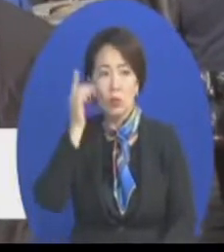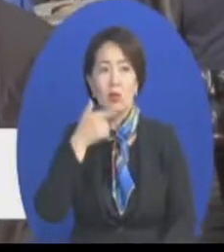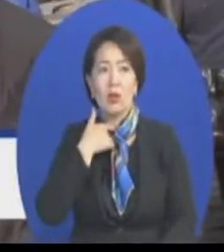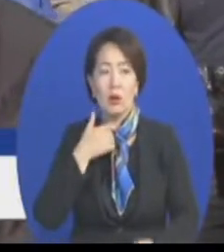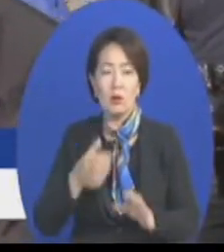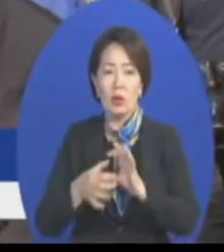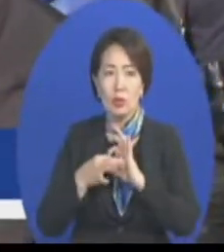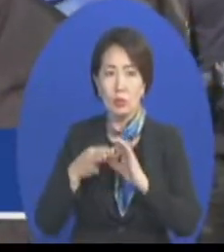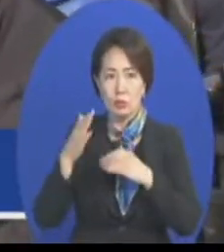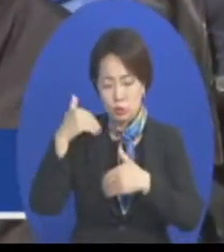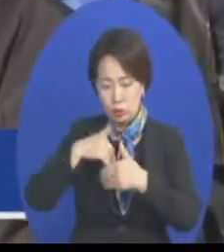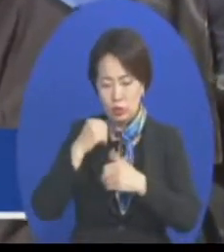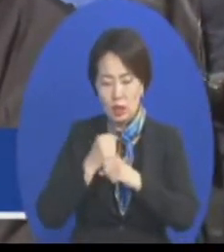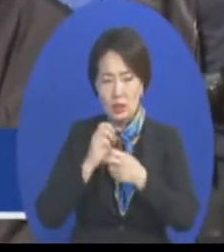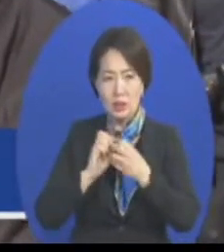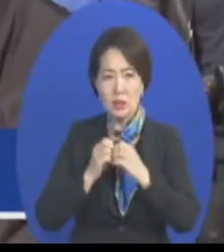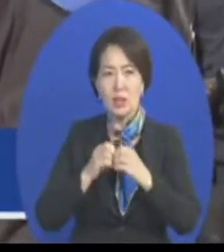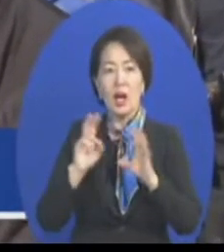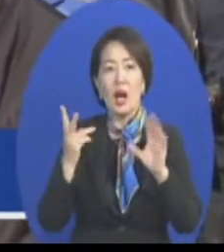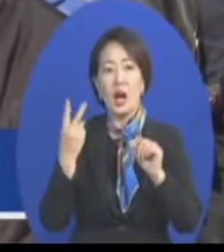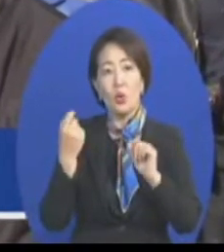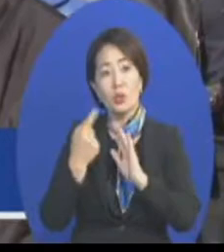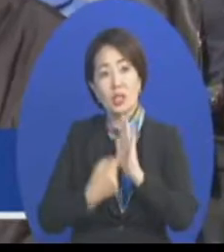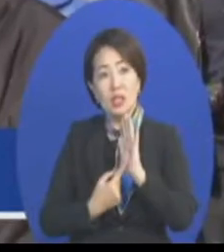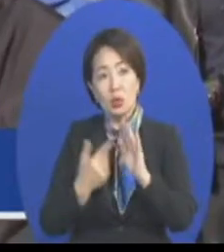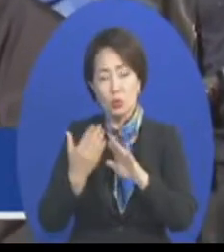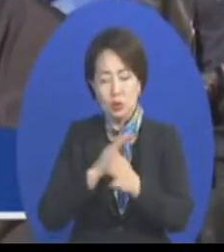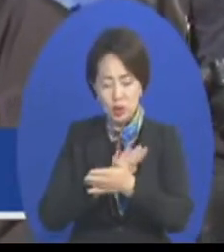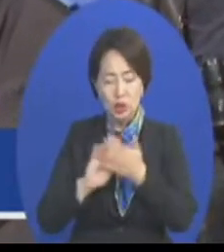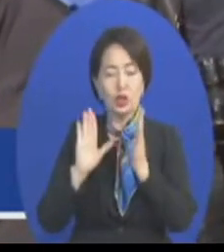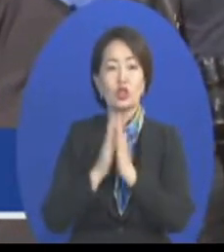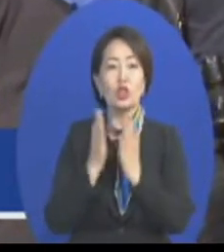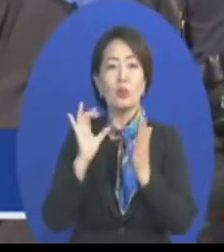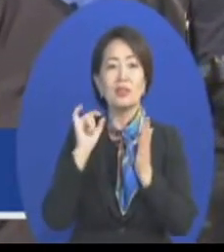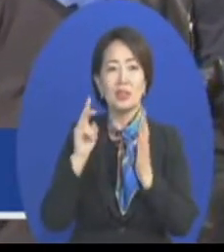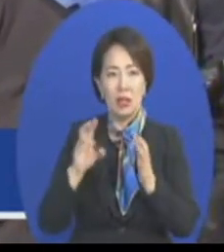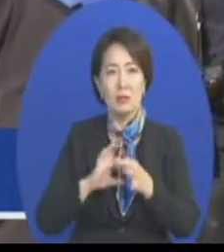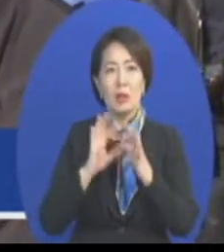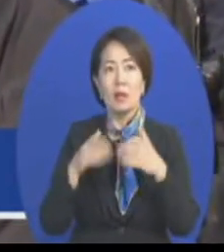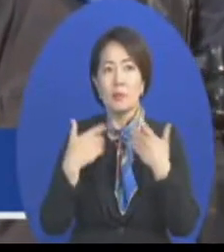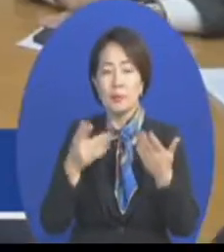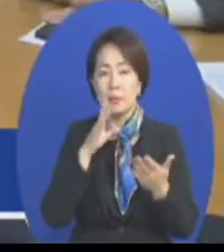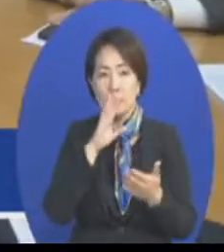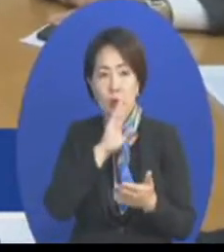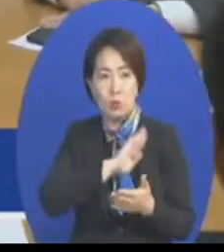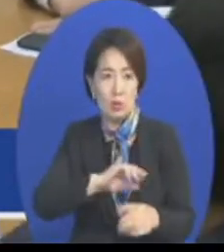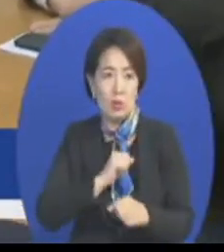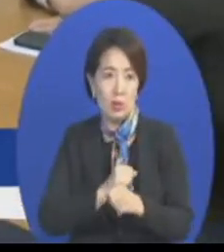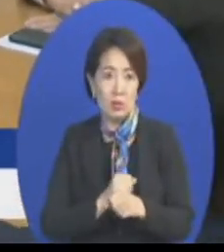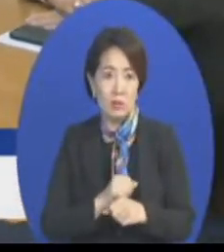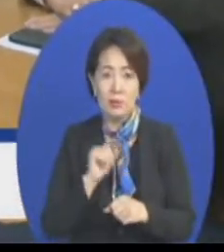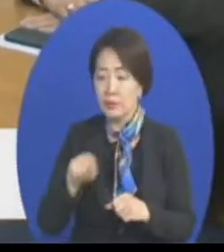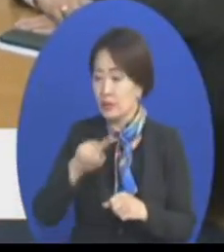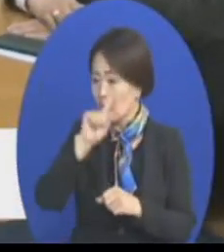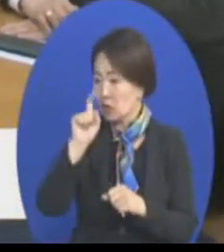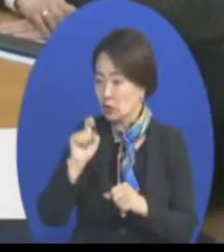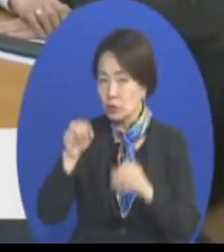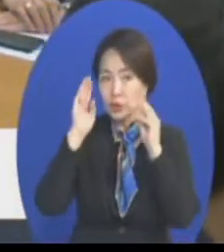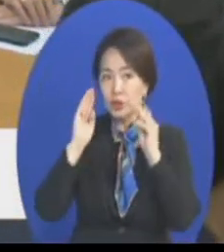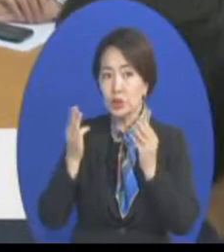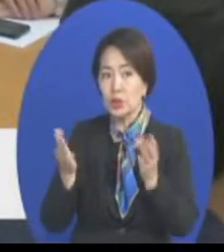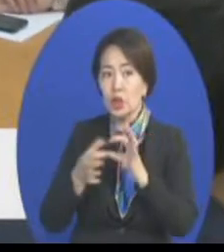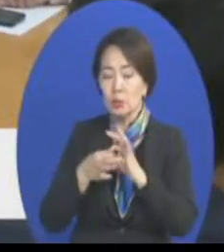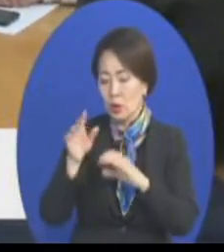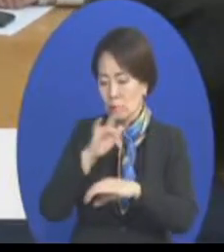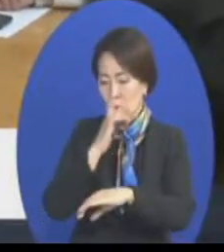дотор цэслэх ажлыг үзтгээд 12 сард онтой багтаагаад шинэ номын санга үлэлгчгээр ажиллаж байна. Яг энэ асуудлыг шийдвэрлэх